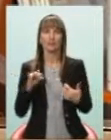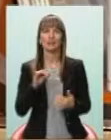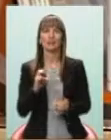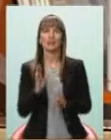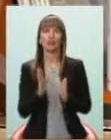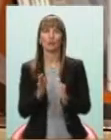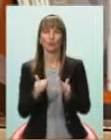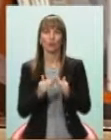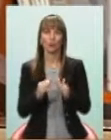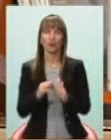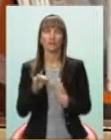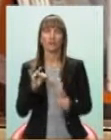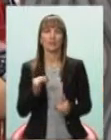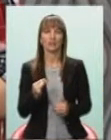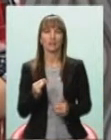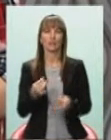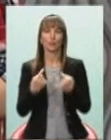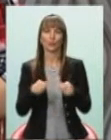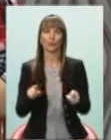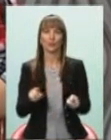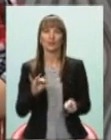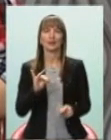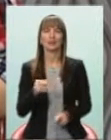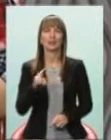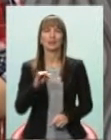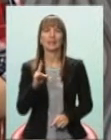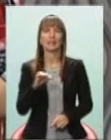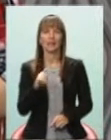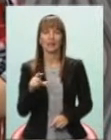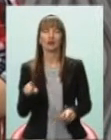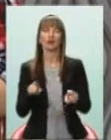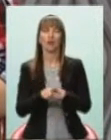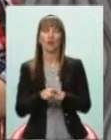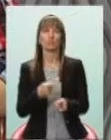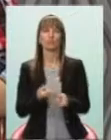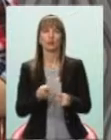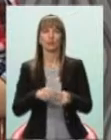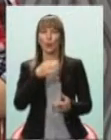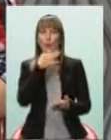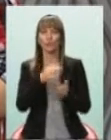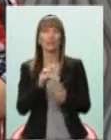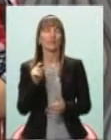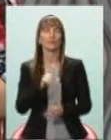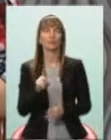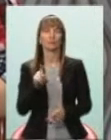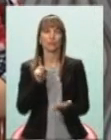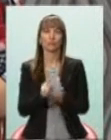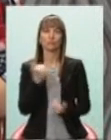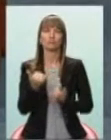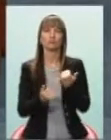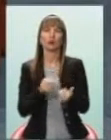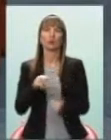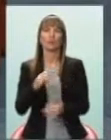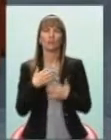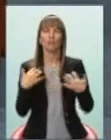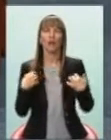тільки домашніх, а і, власне кажучи, і інших, і диких тваринок також. Тож, відповідальність в тому не те, що ми маємо піклуватися про тваринок,